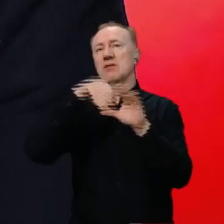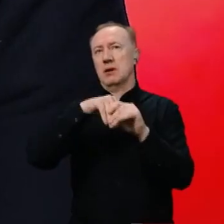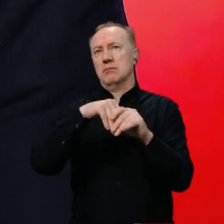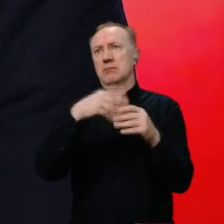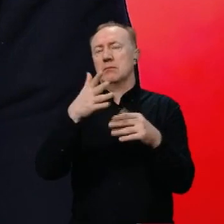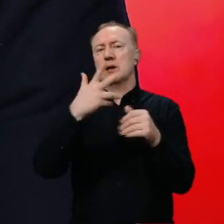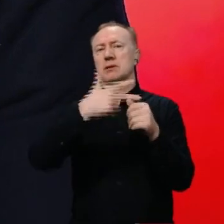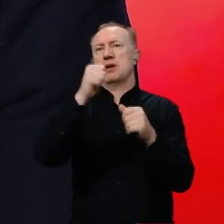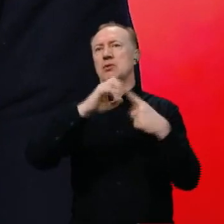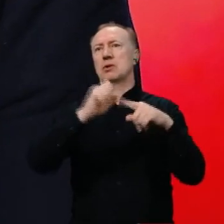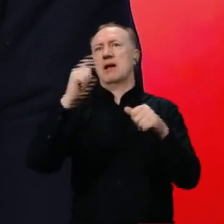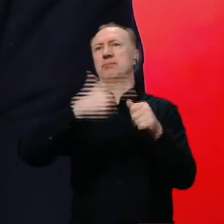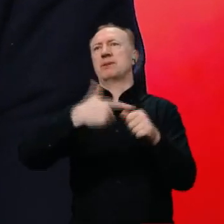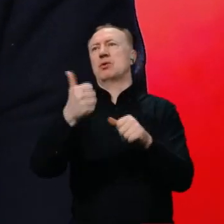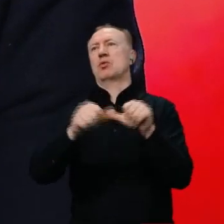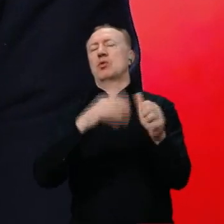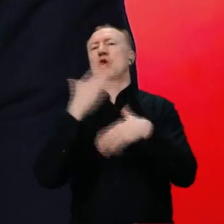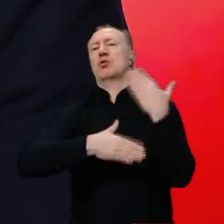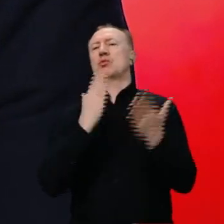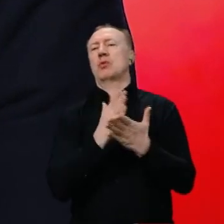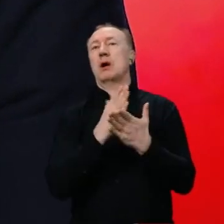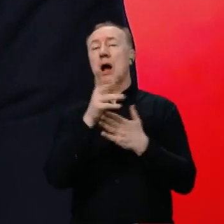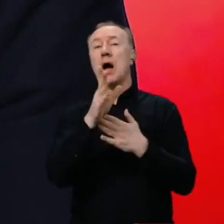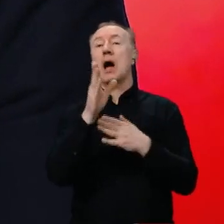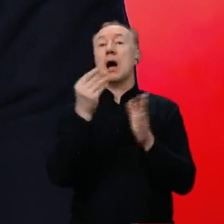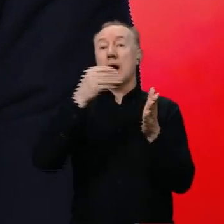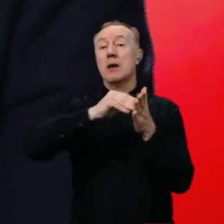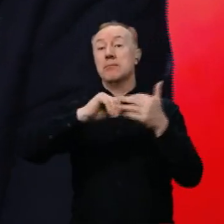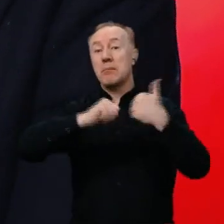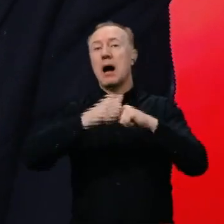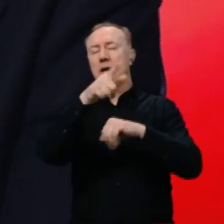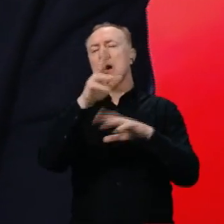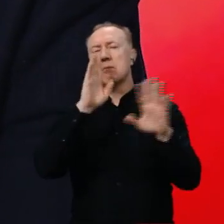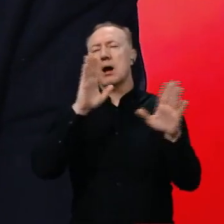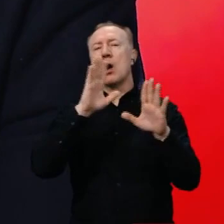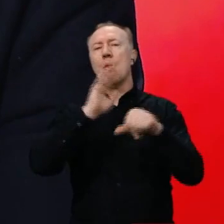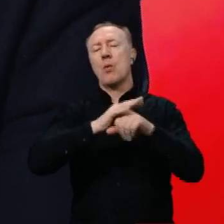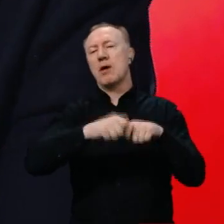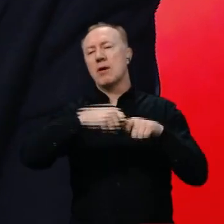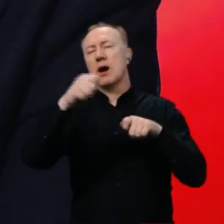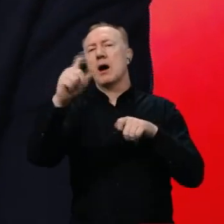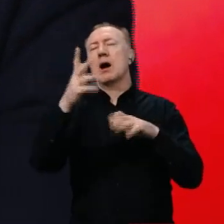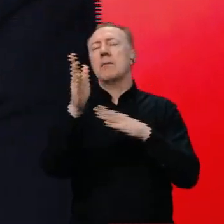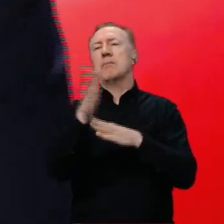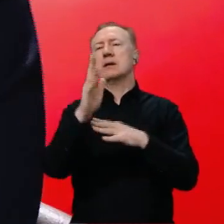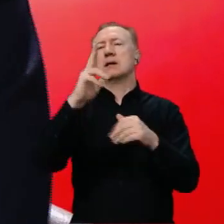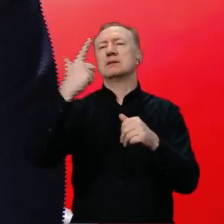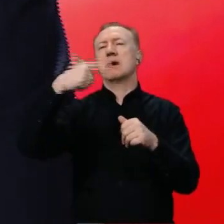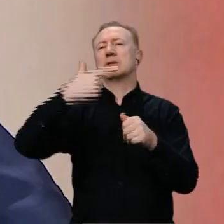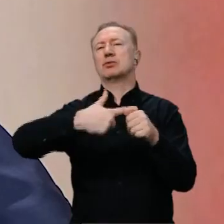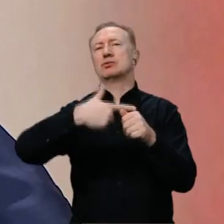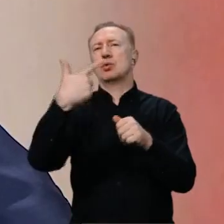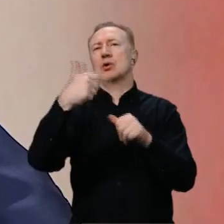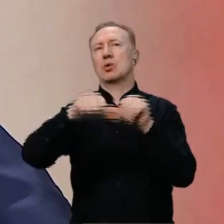barażach, kontrakt de facto trwa do końca marca 2021, ale oczywiście jakbyśmy przeszli baraże, on automatycznie...